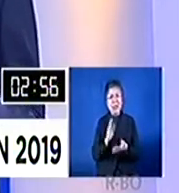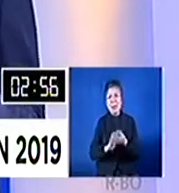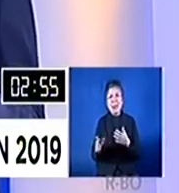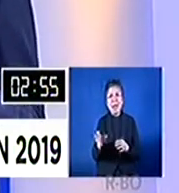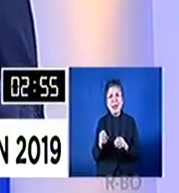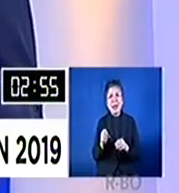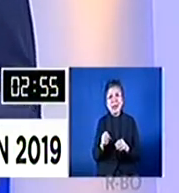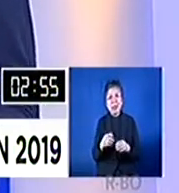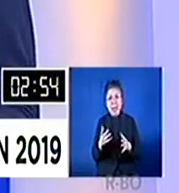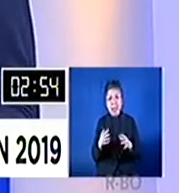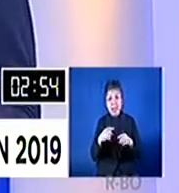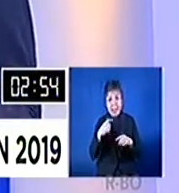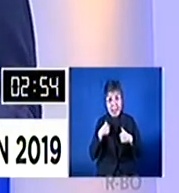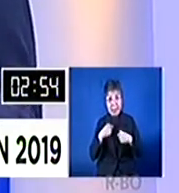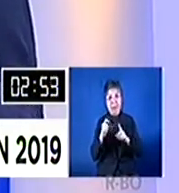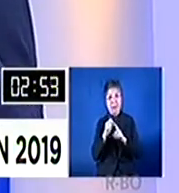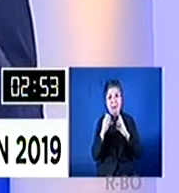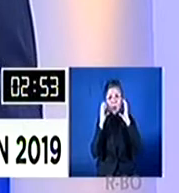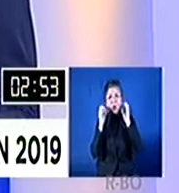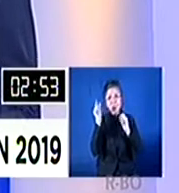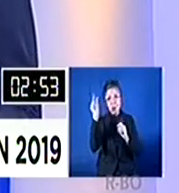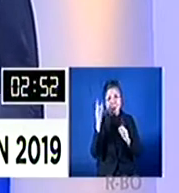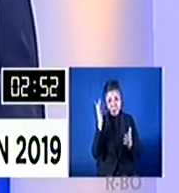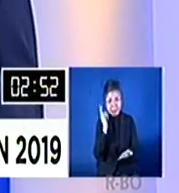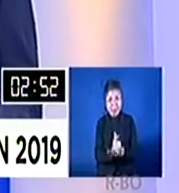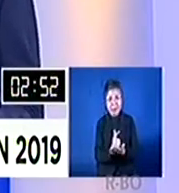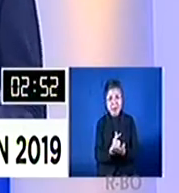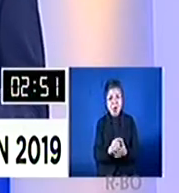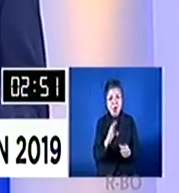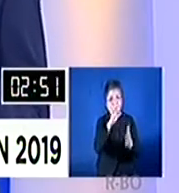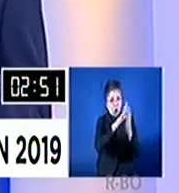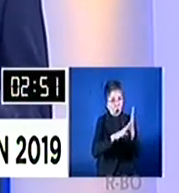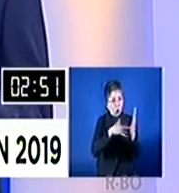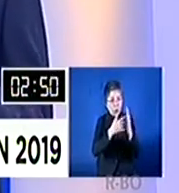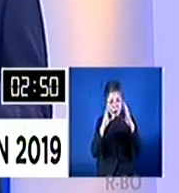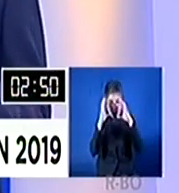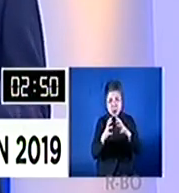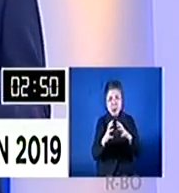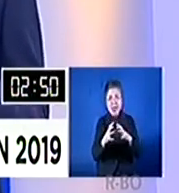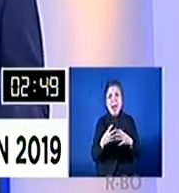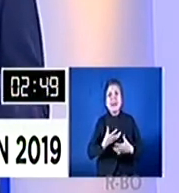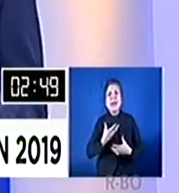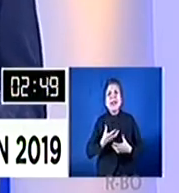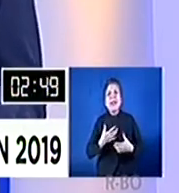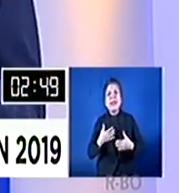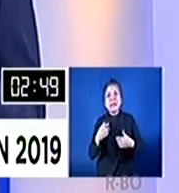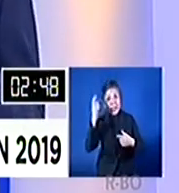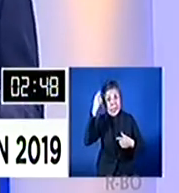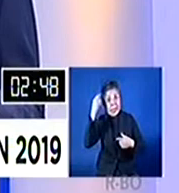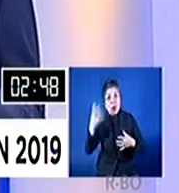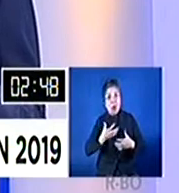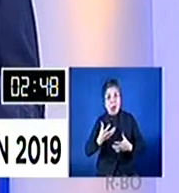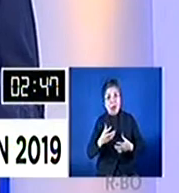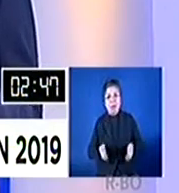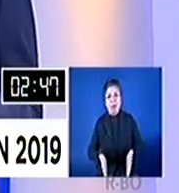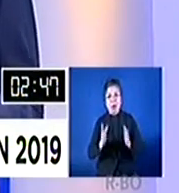pakai. Di bawah Prabowo Sandi, kita pastikan kurikulum kita fokus kepada hal esensi dan akan